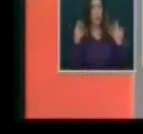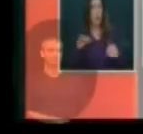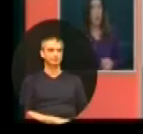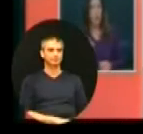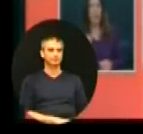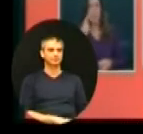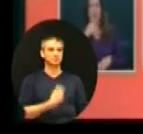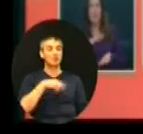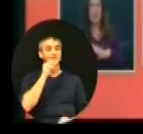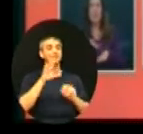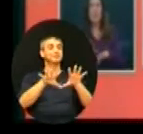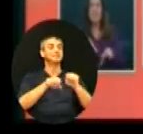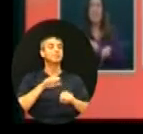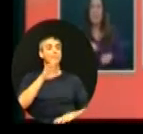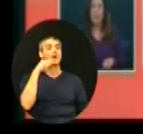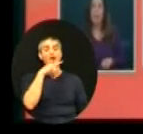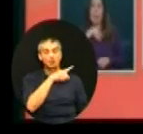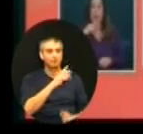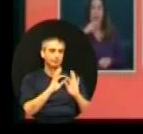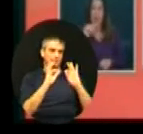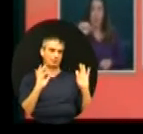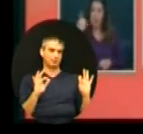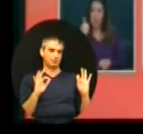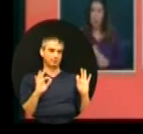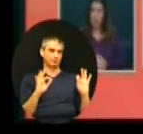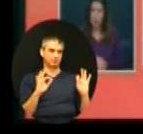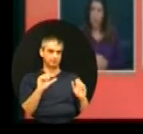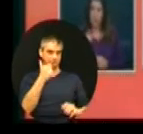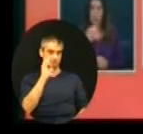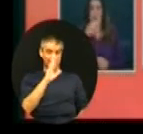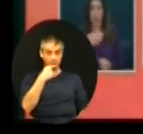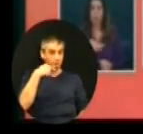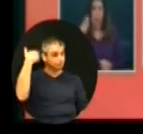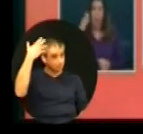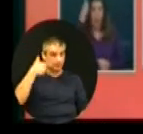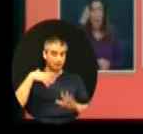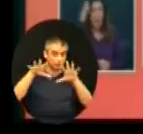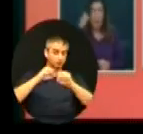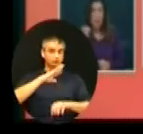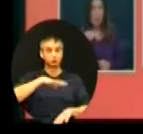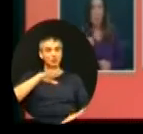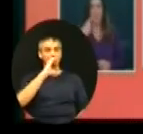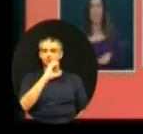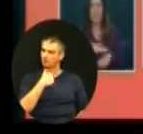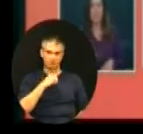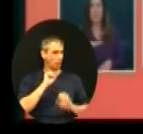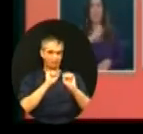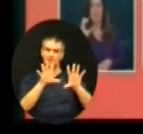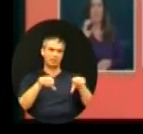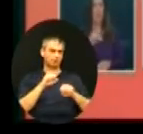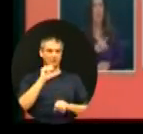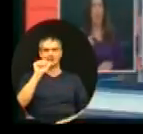אנחנו מדברים על סיפוח של מעלה אדומים תחילה. אם אתה שואל אותי לעתיד הרחוק, לספח את שטחי C. אני לא בעד לספח את